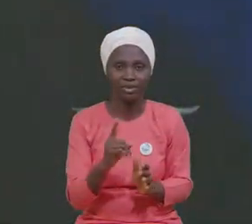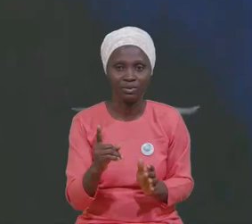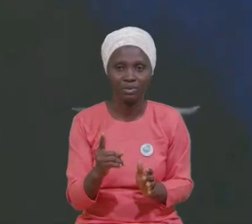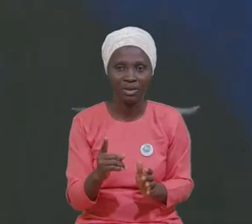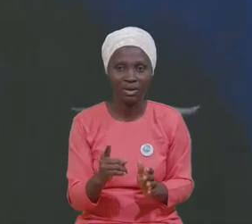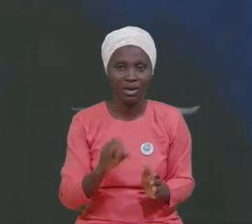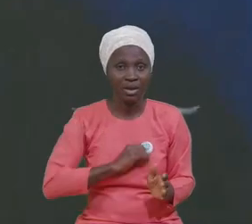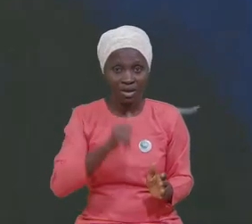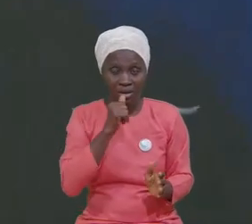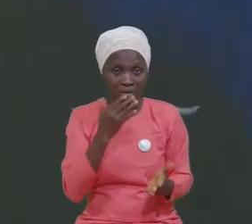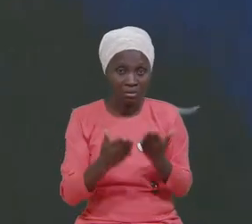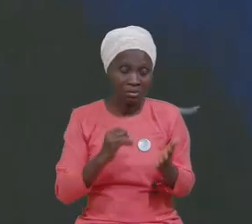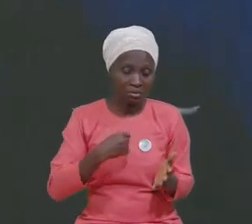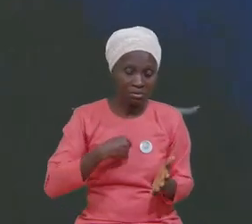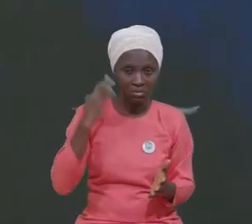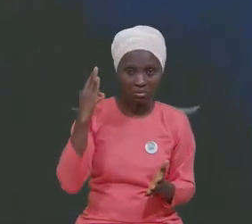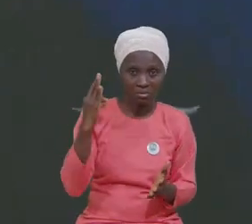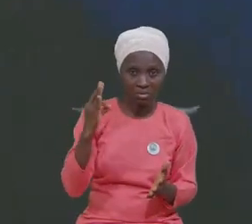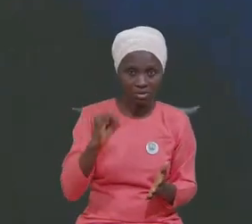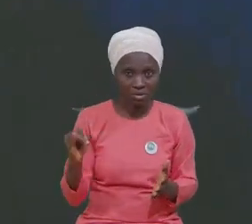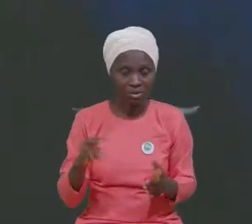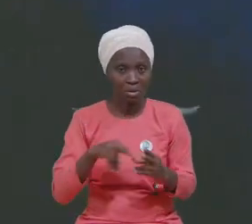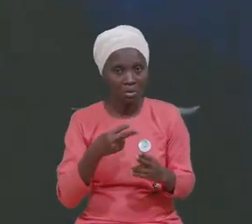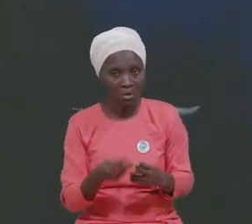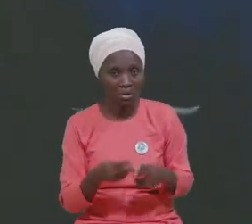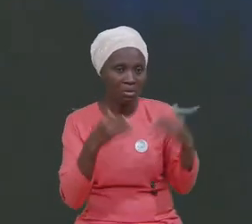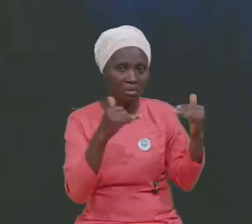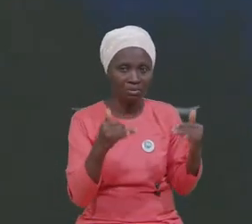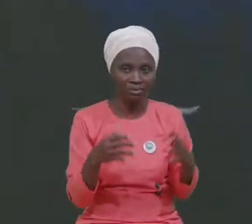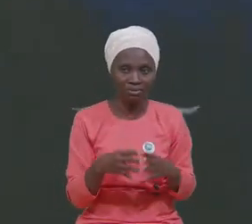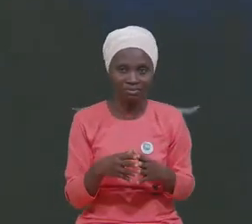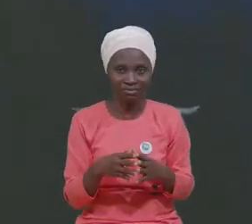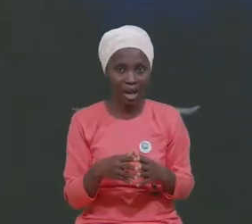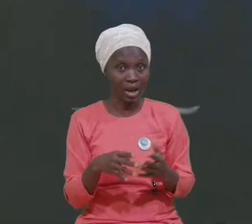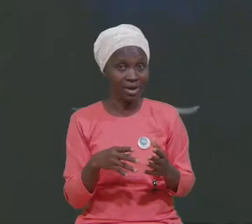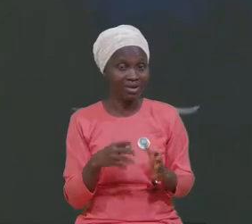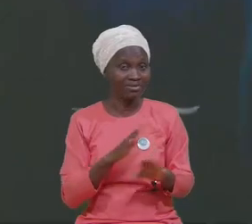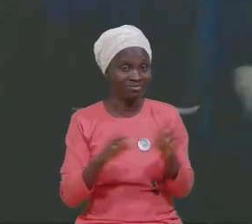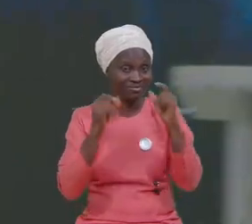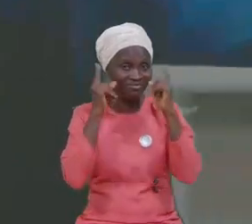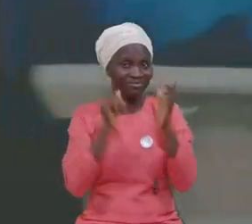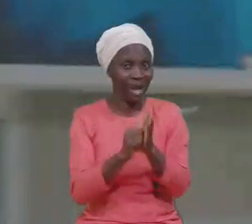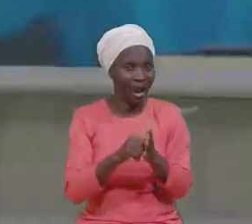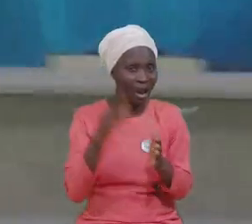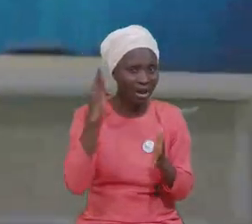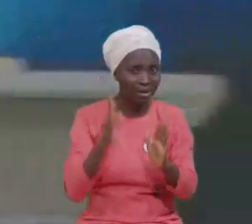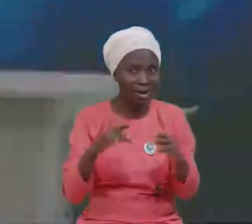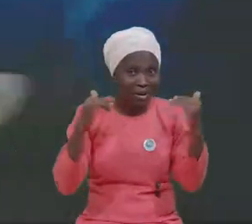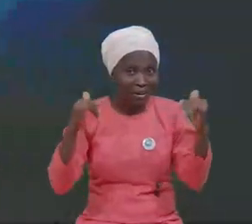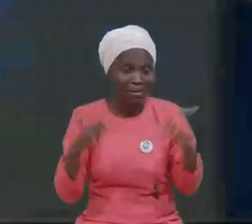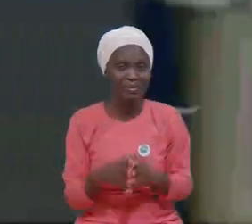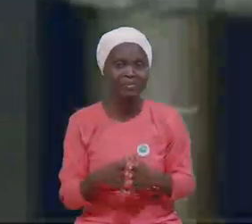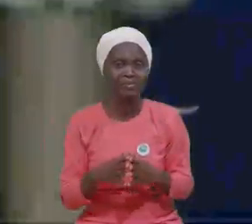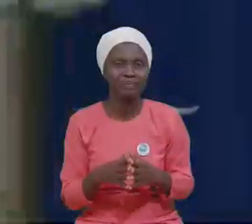Partout où je suis, prêchant ou jouant, parce que vous jouez, laissez-moi vous dire.